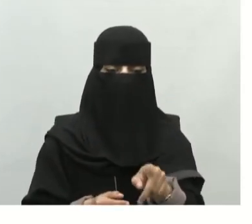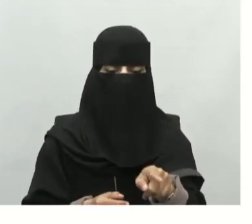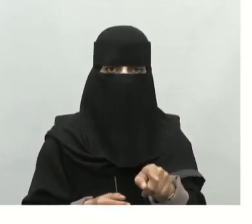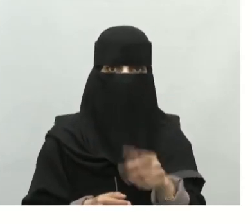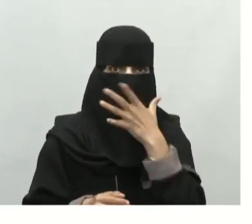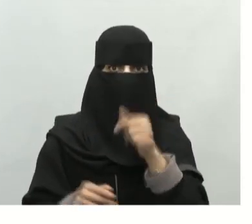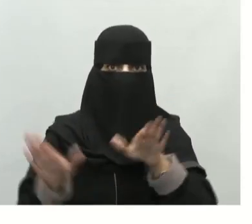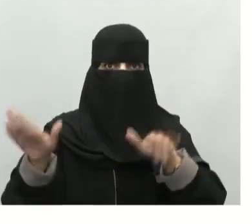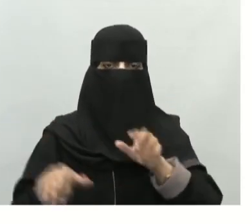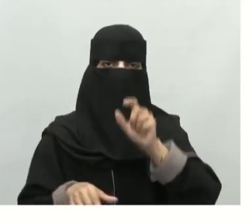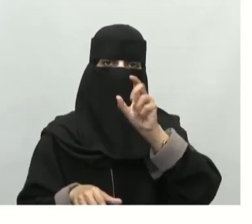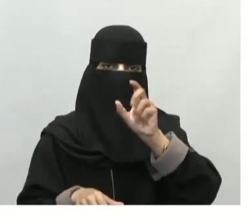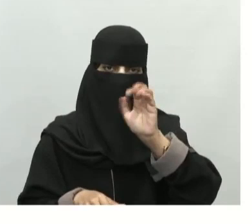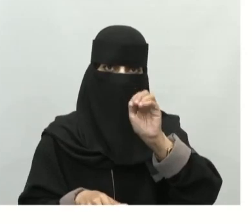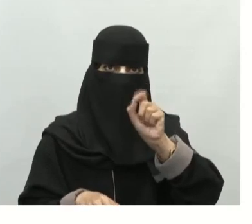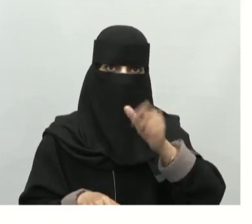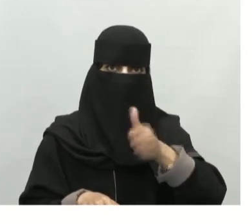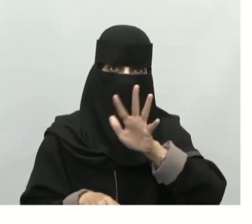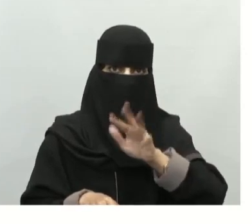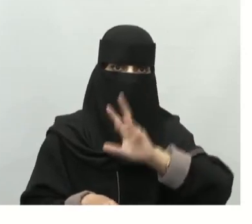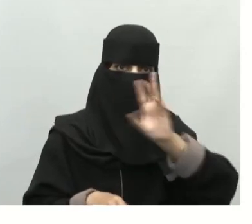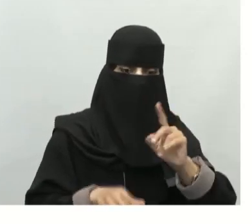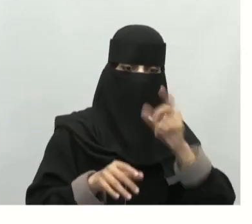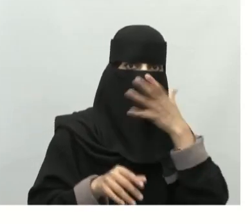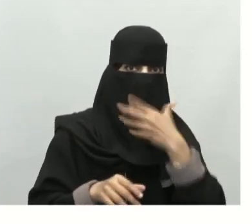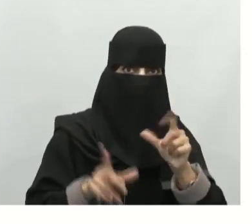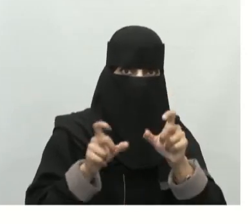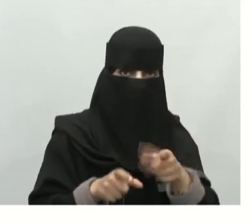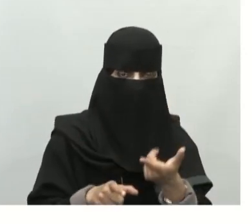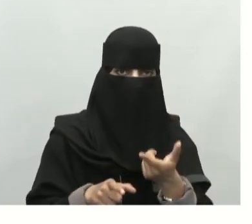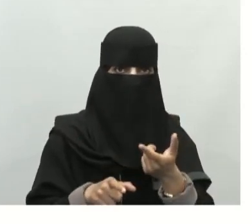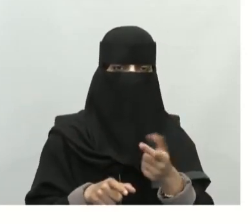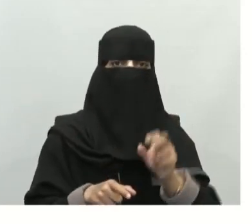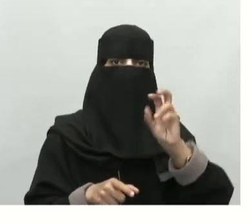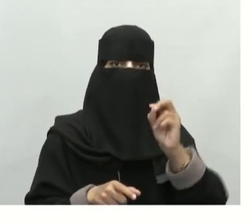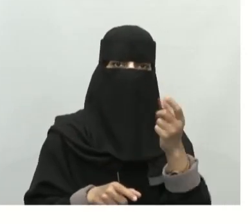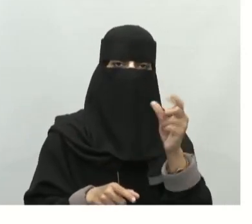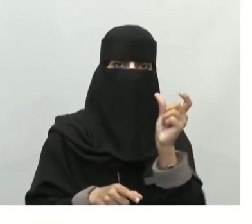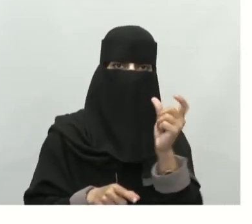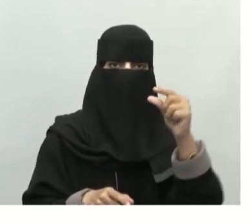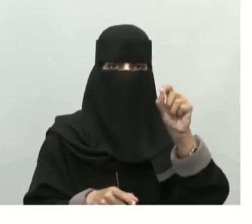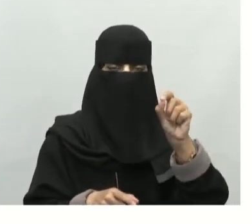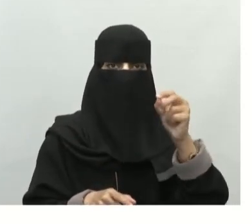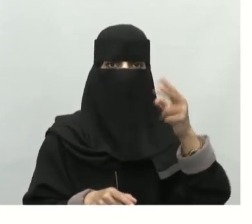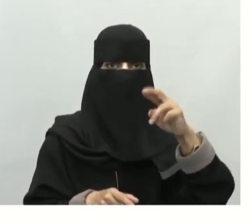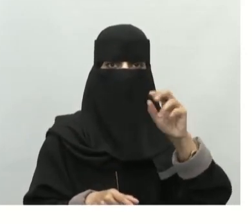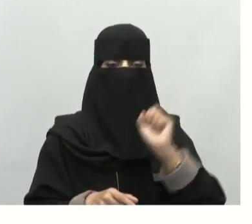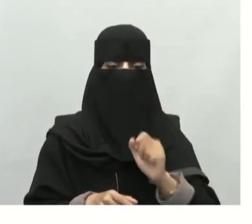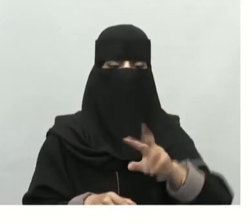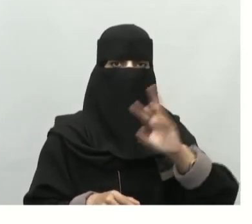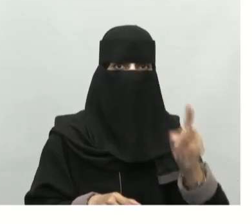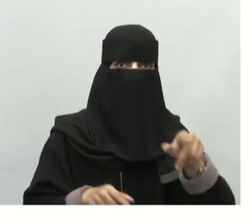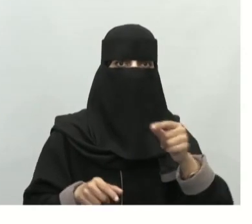الخفاش والقنفذ او الديك ايهما يغطي جسمه